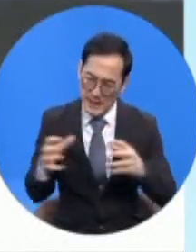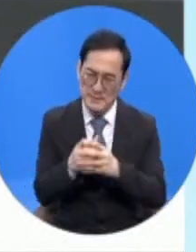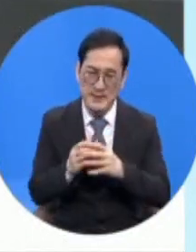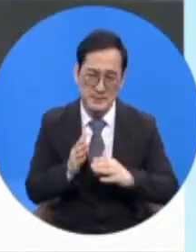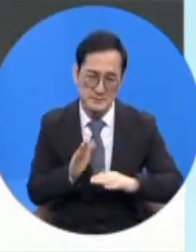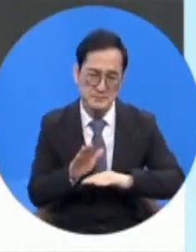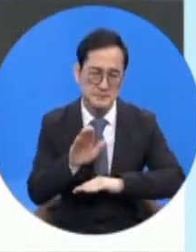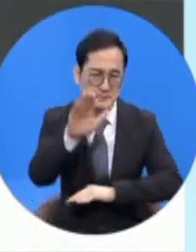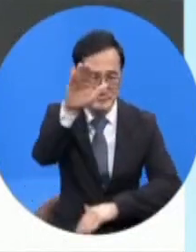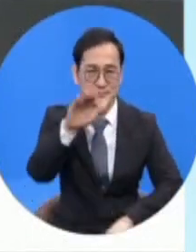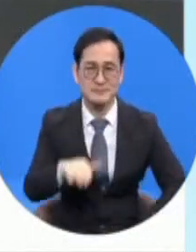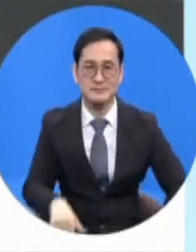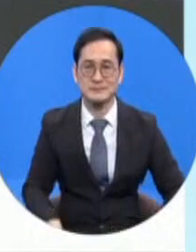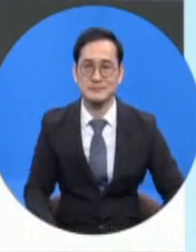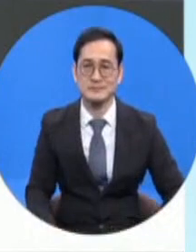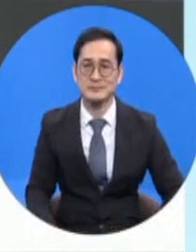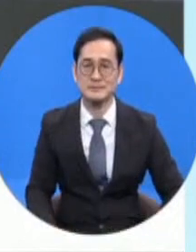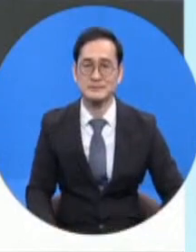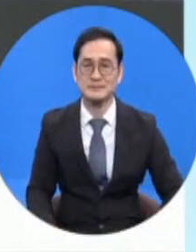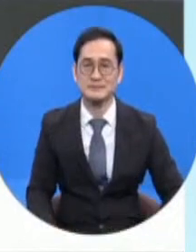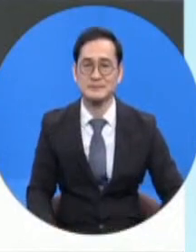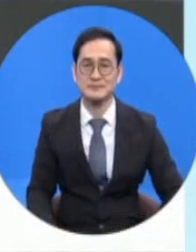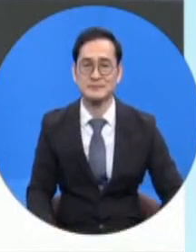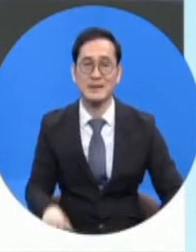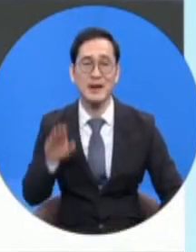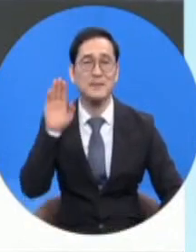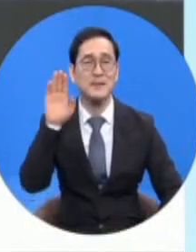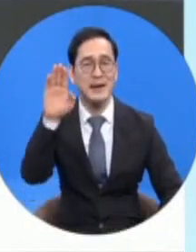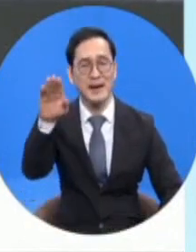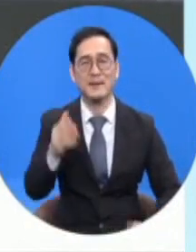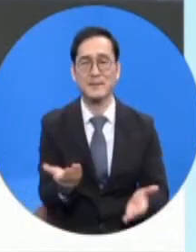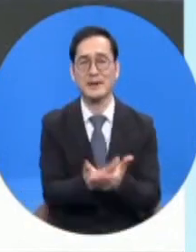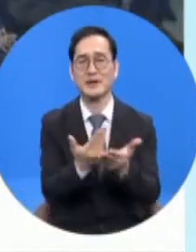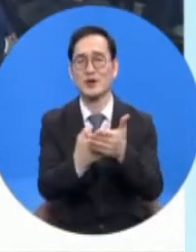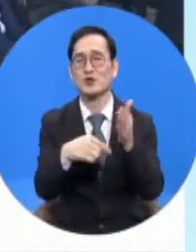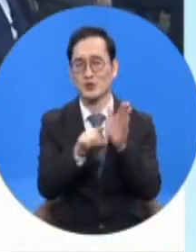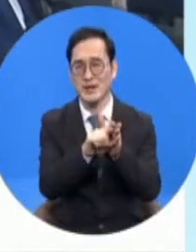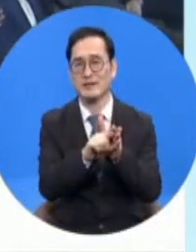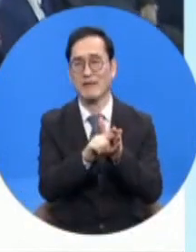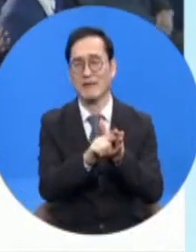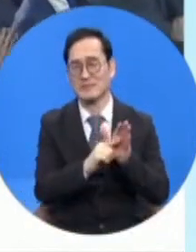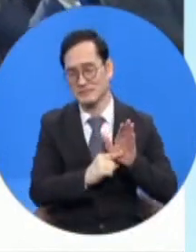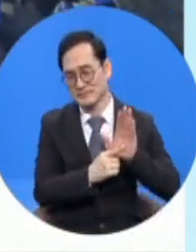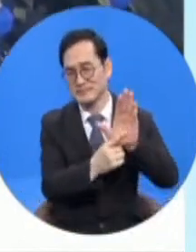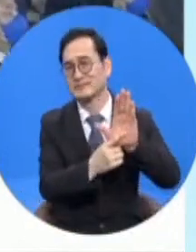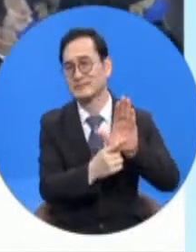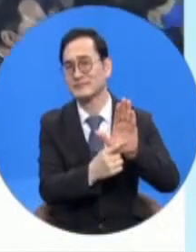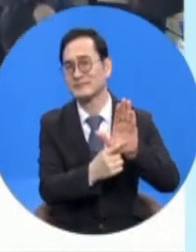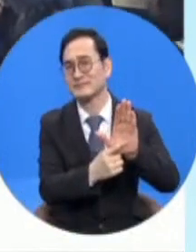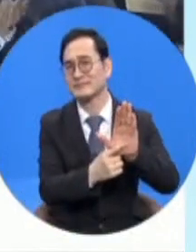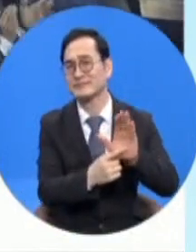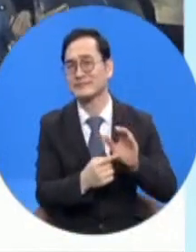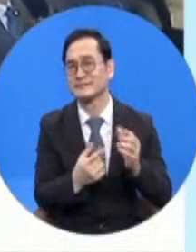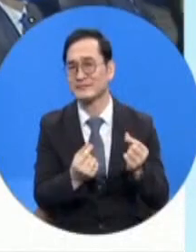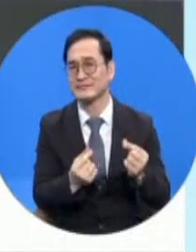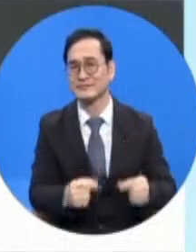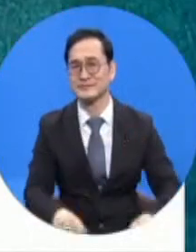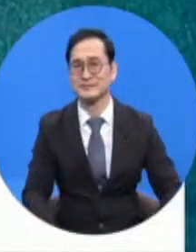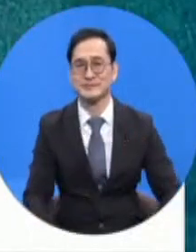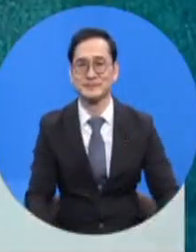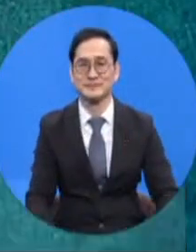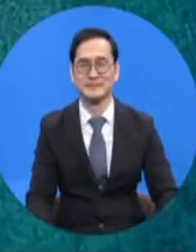앞을 이어받으면서 새로운 미래로 나가겠다라는 저는 민주정부의 흐름 안에 있다고 생각합니다. 네. 어제